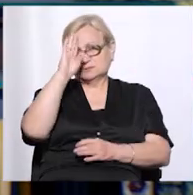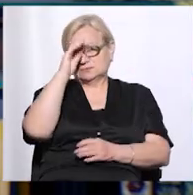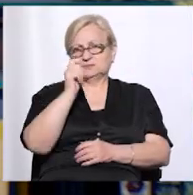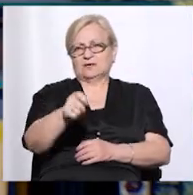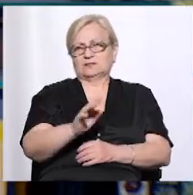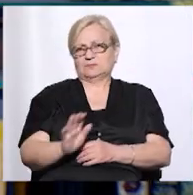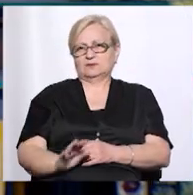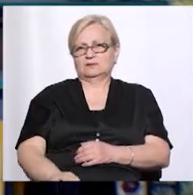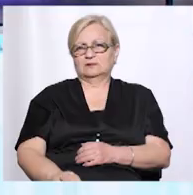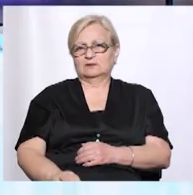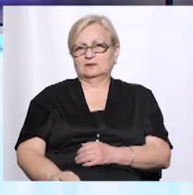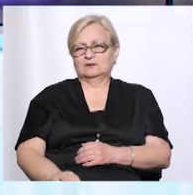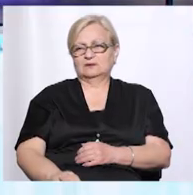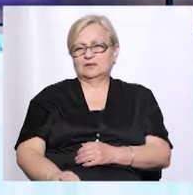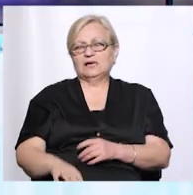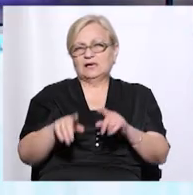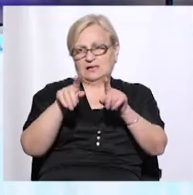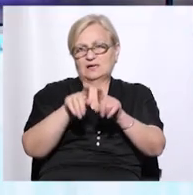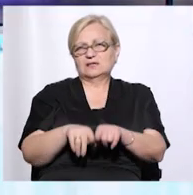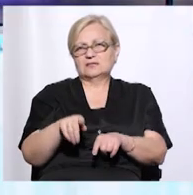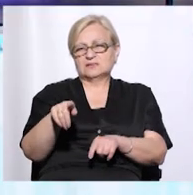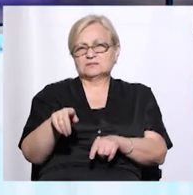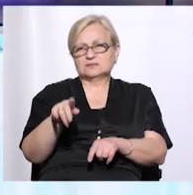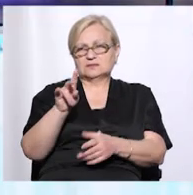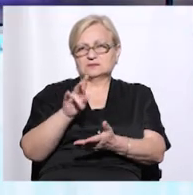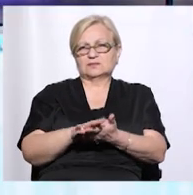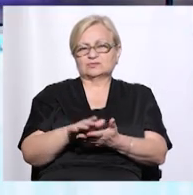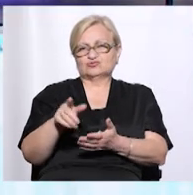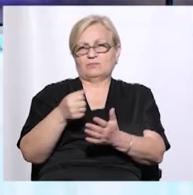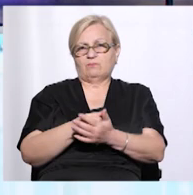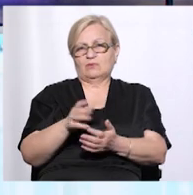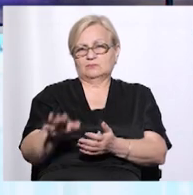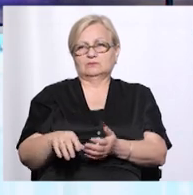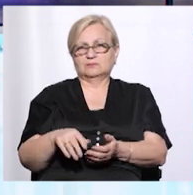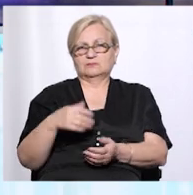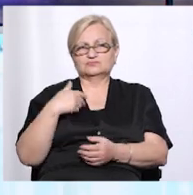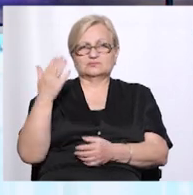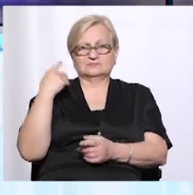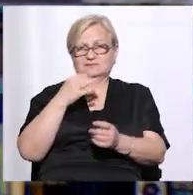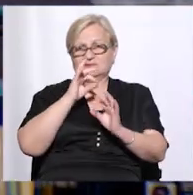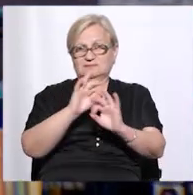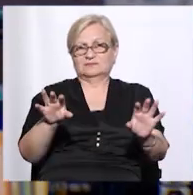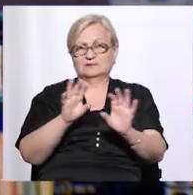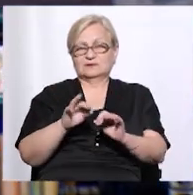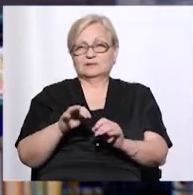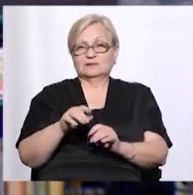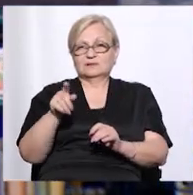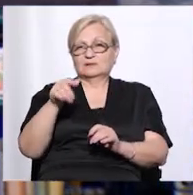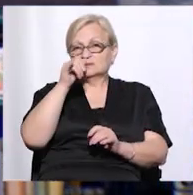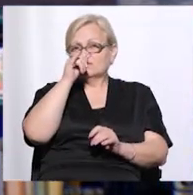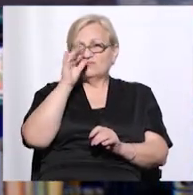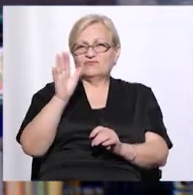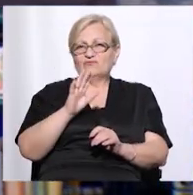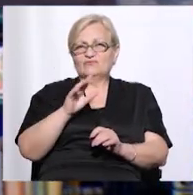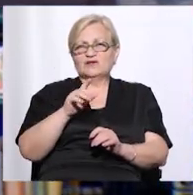მიღალატია. აი ასეთად რჩება ბოლომდე მეფე გიორგი. ჩვენ წინა შეხვედრაზე ვისაუბრეთ, როგორ ვერ